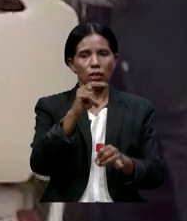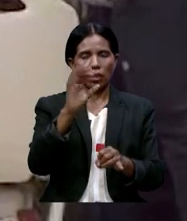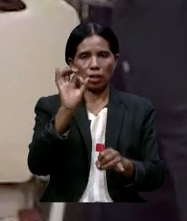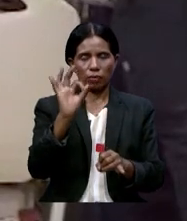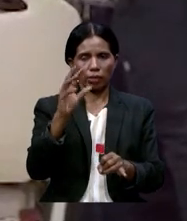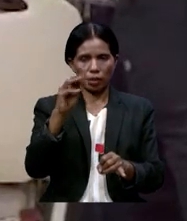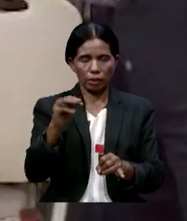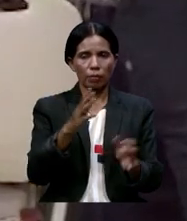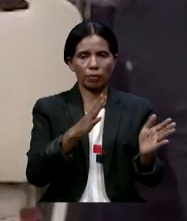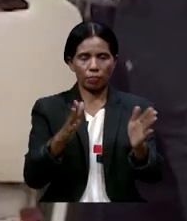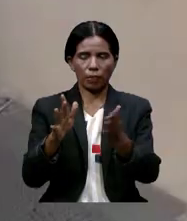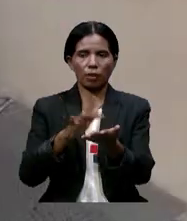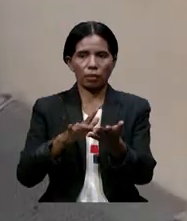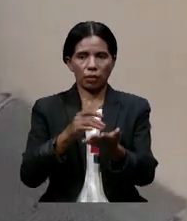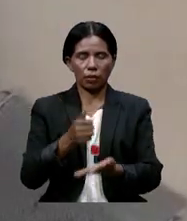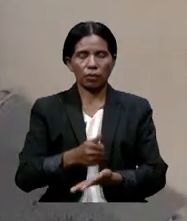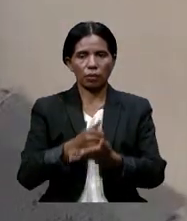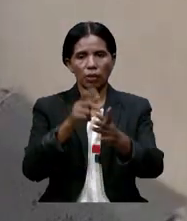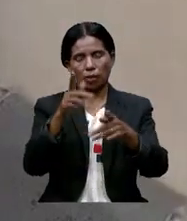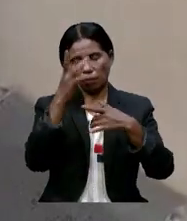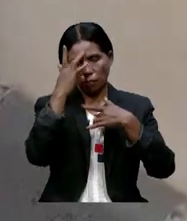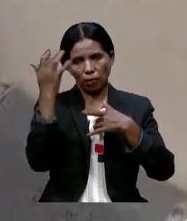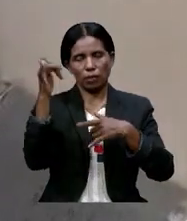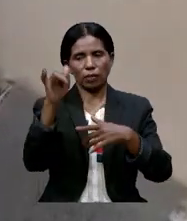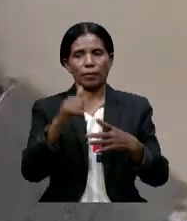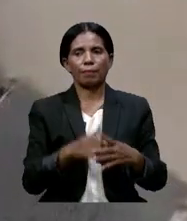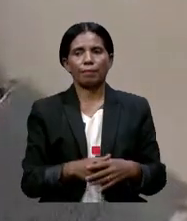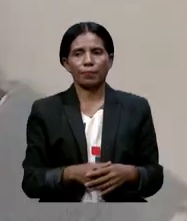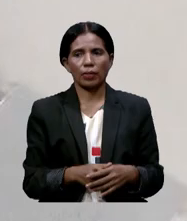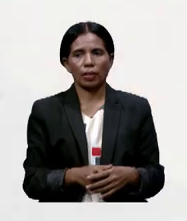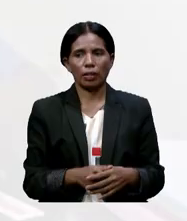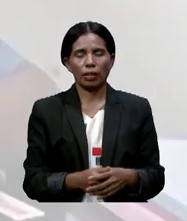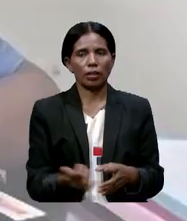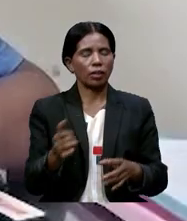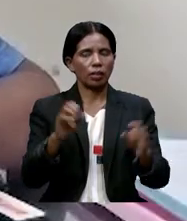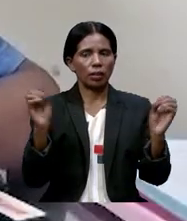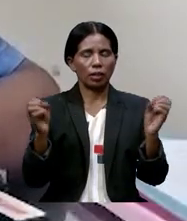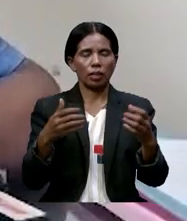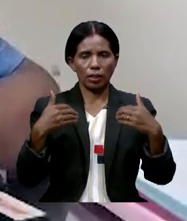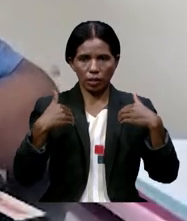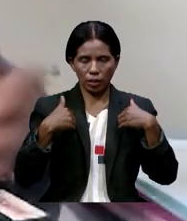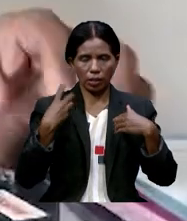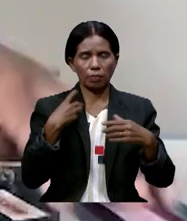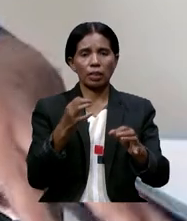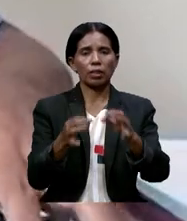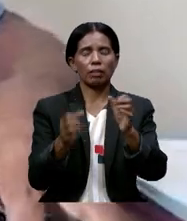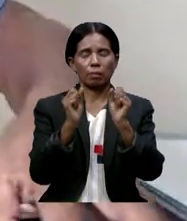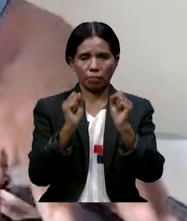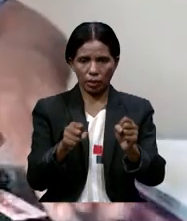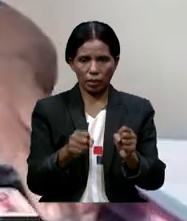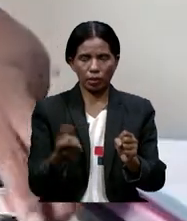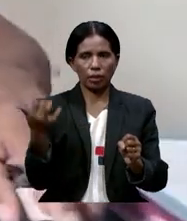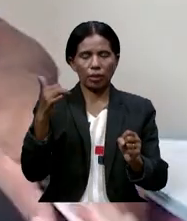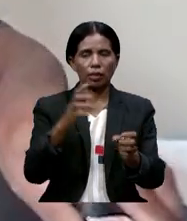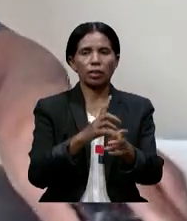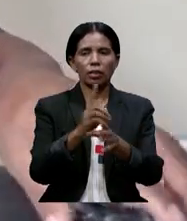ato prepara ai moro kuri atende paciente sira Sirene la hija ne magami husse belene sira